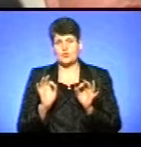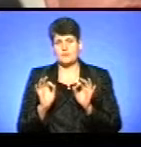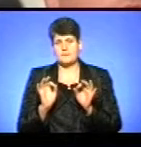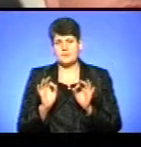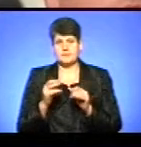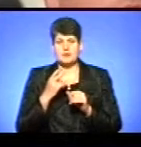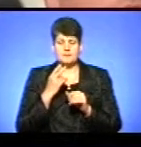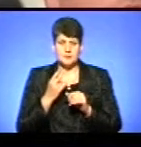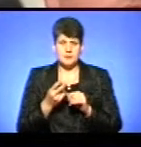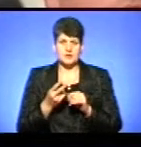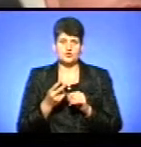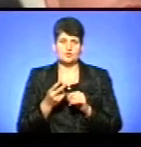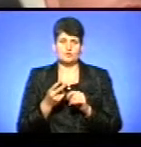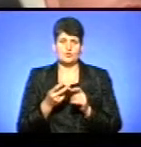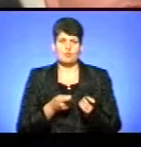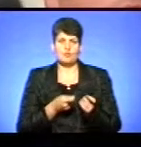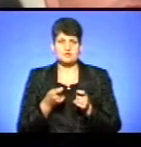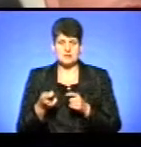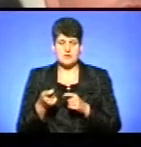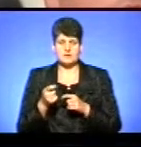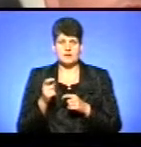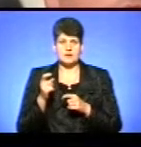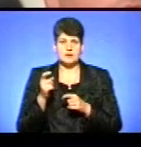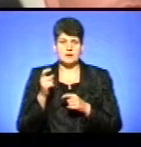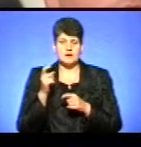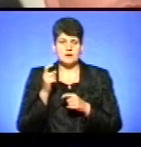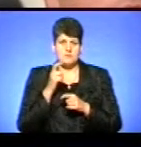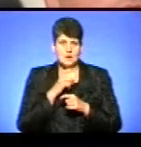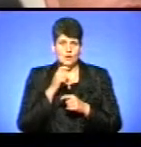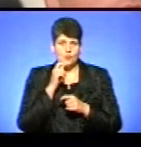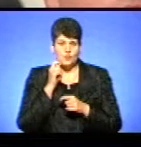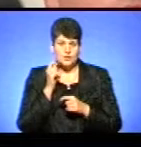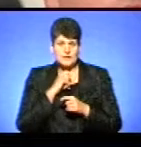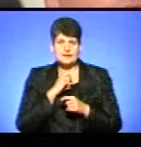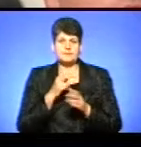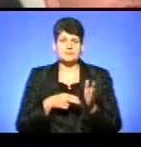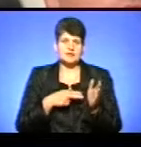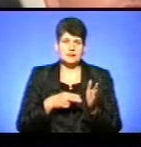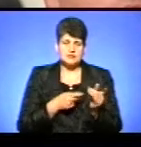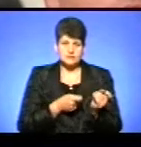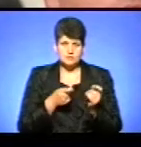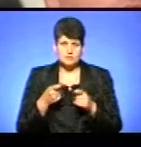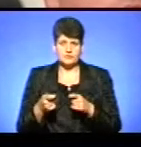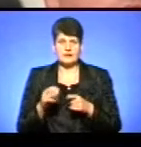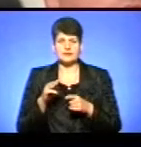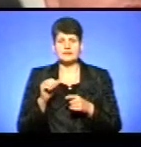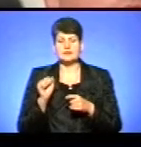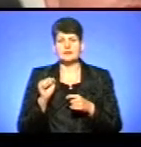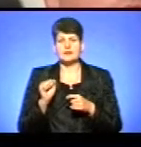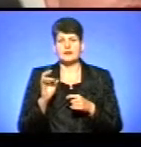бачили ритмічні поставки пального до України, і залізницею, і танкери